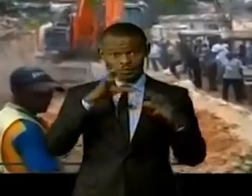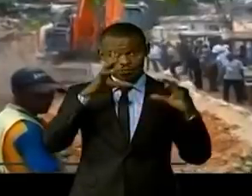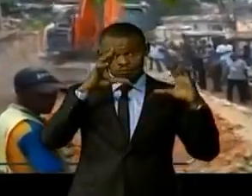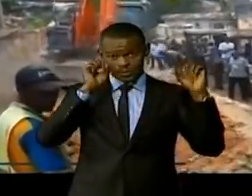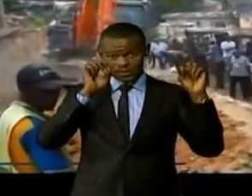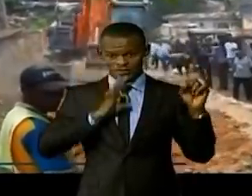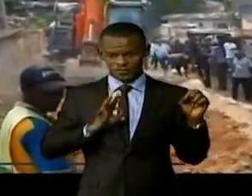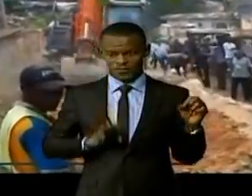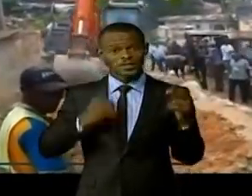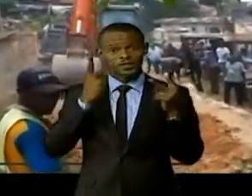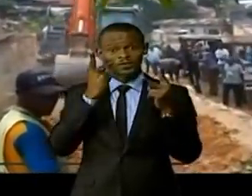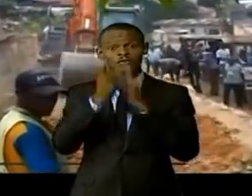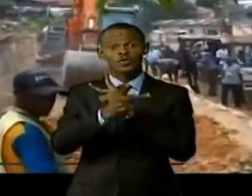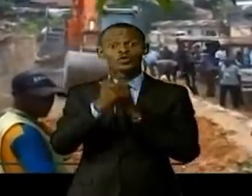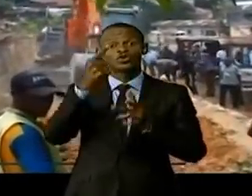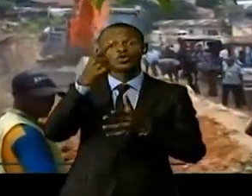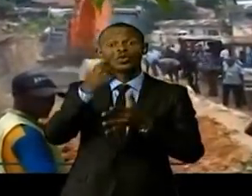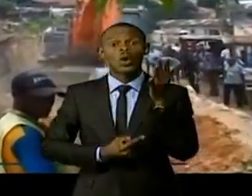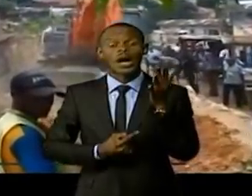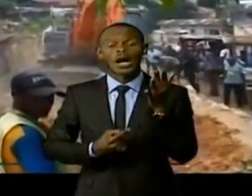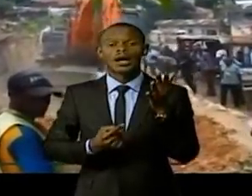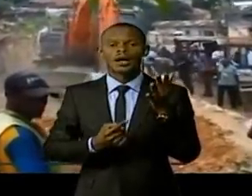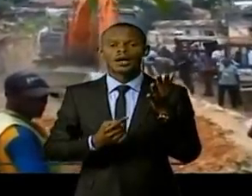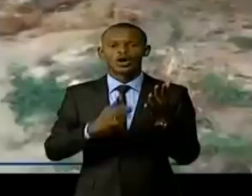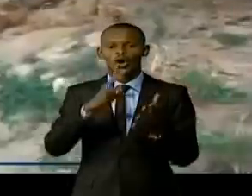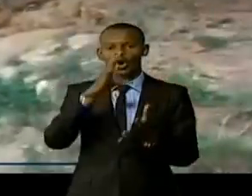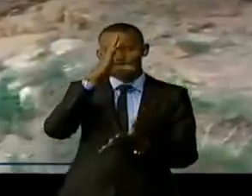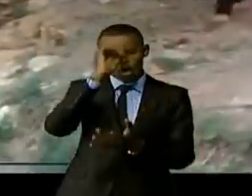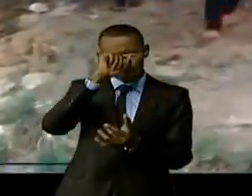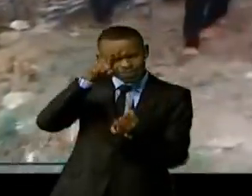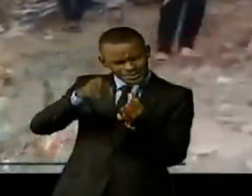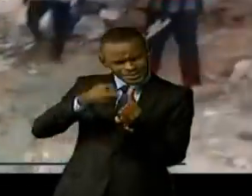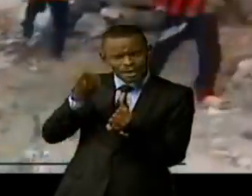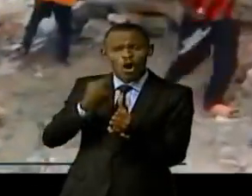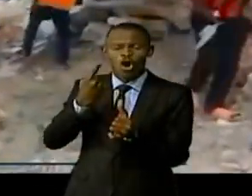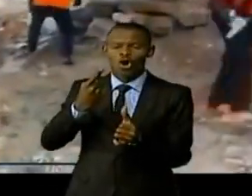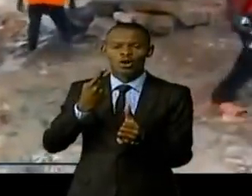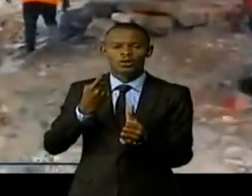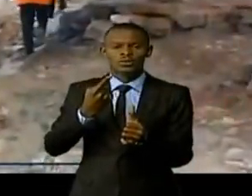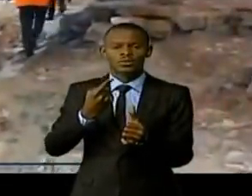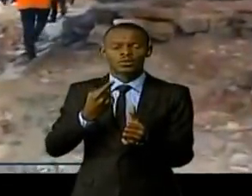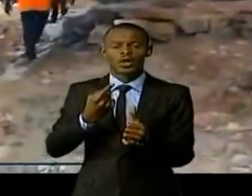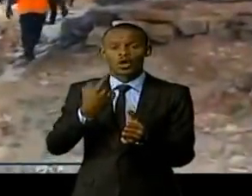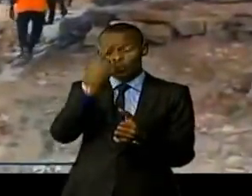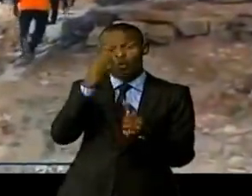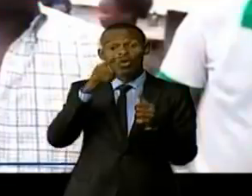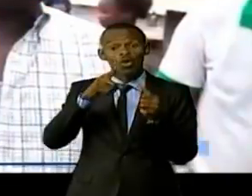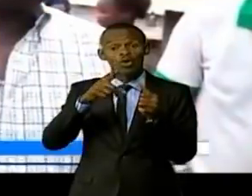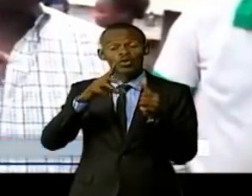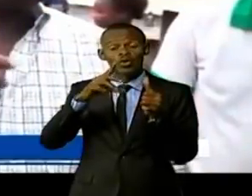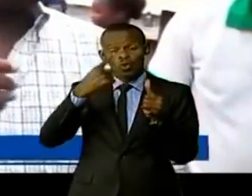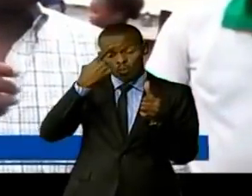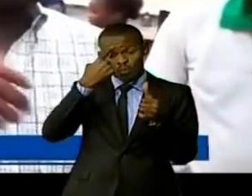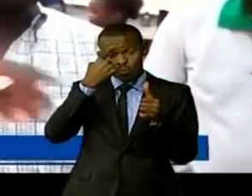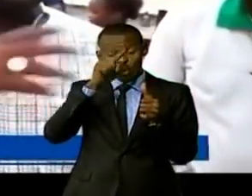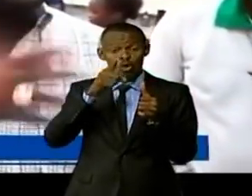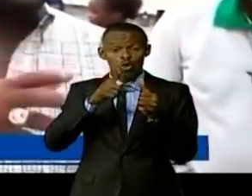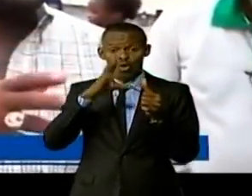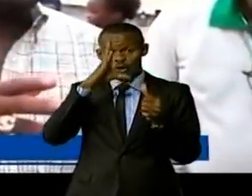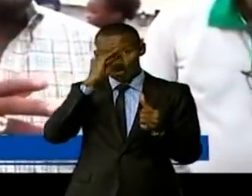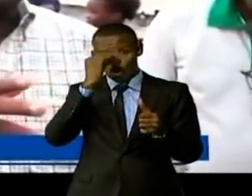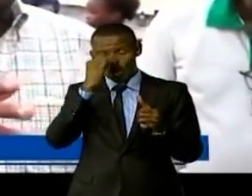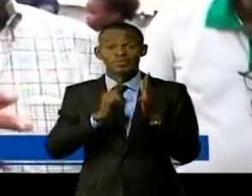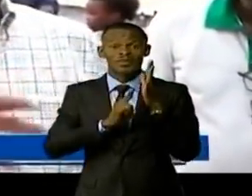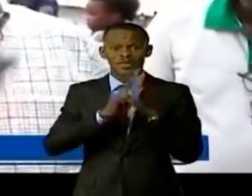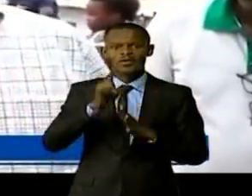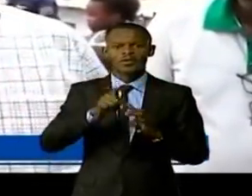tout. Ils n'ont pas sorti d'ici sans penser à désenclaver ce coin. Aujourd'hui, nous sommes en train de